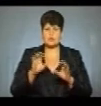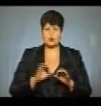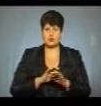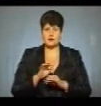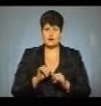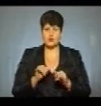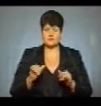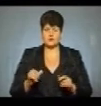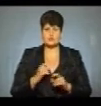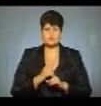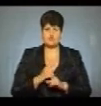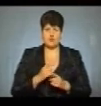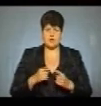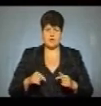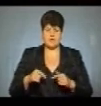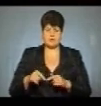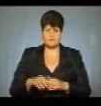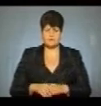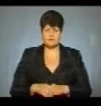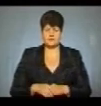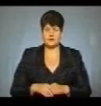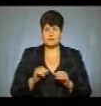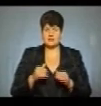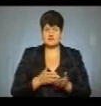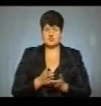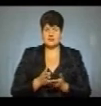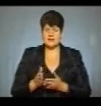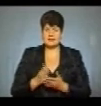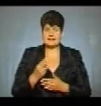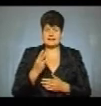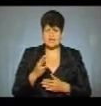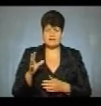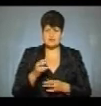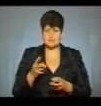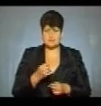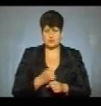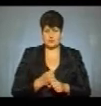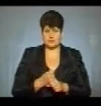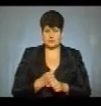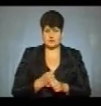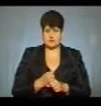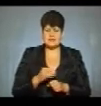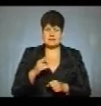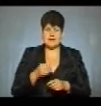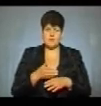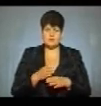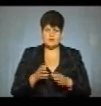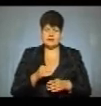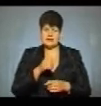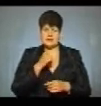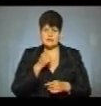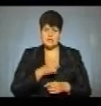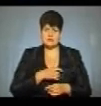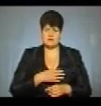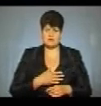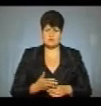розвиток спиртової галузі. Можливі шляхи, насправді їх три і всі потрібно робити. Демонополізація, детінізація і